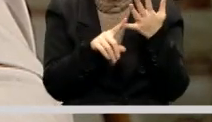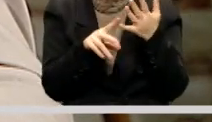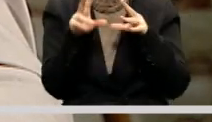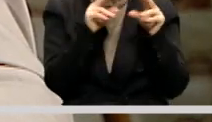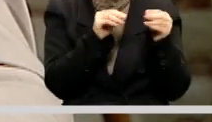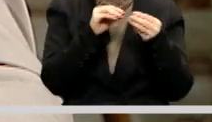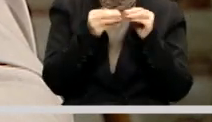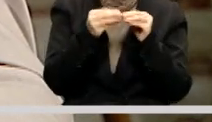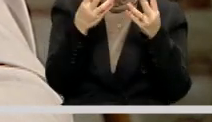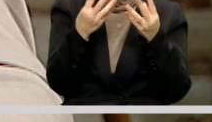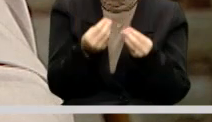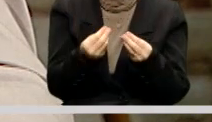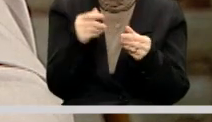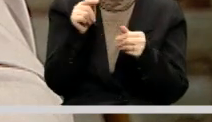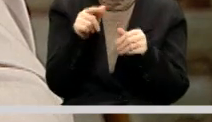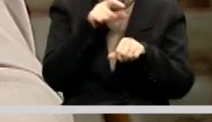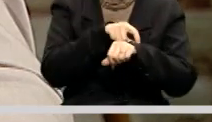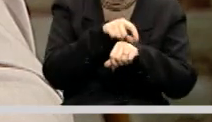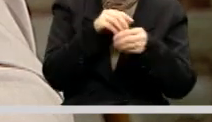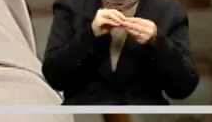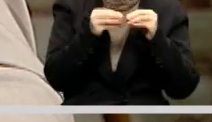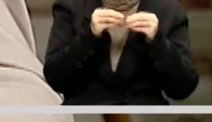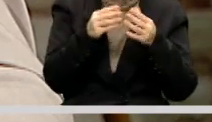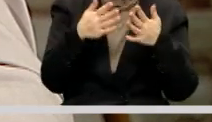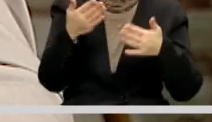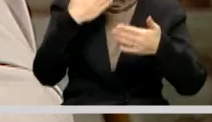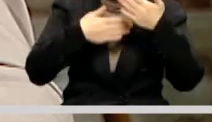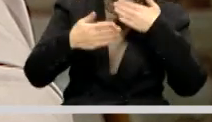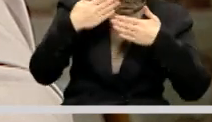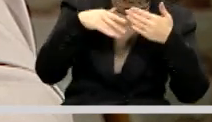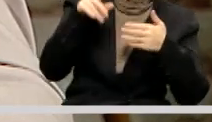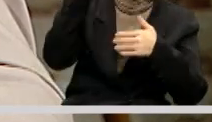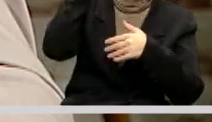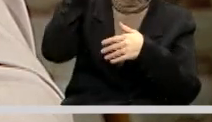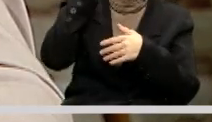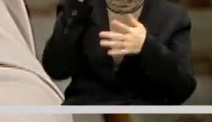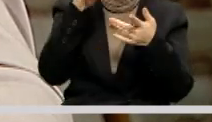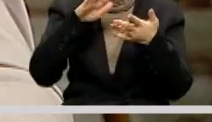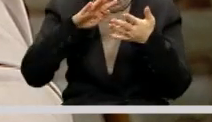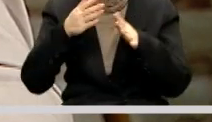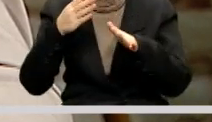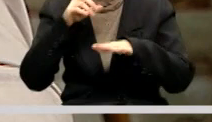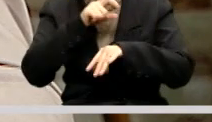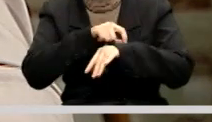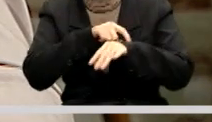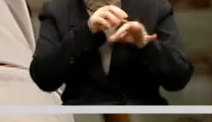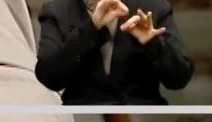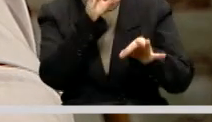Burada hastanın dile getirdiği sorunu değerlendireceğimiz ölçekler var. Bunları kullanabiliyoruz ya da hastadan iyi bir